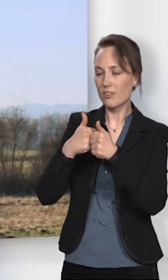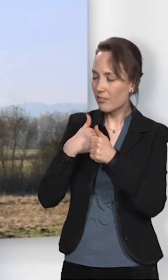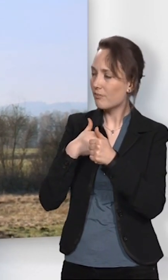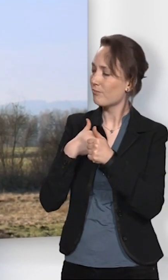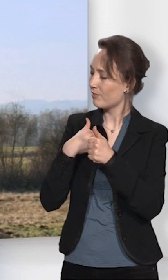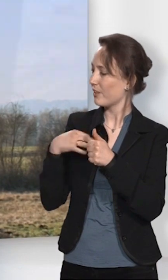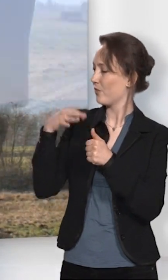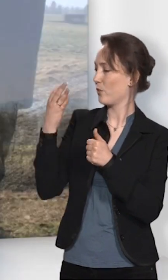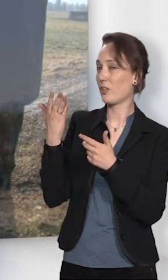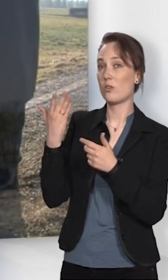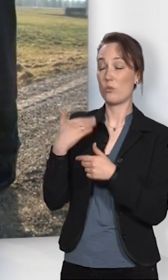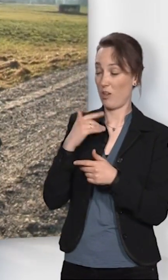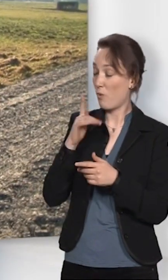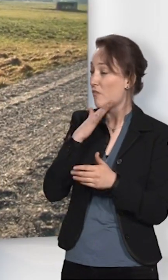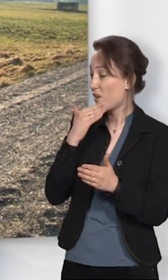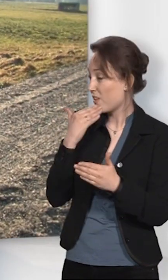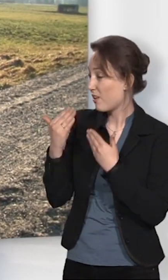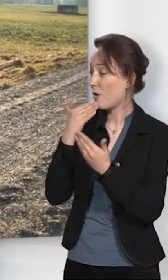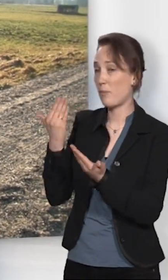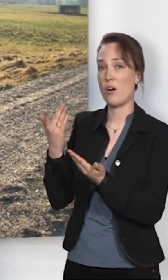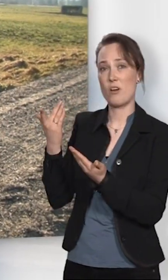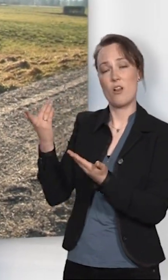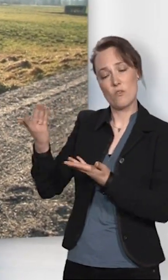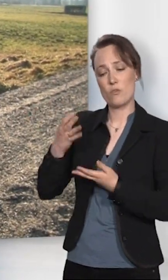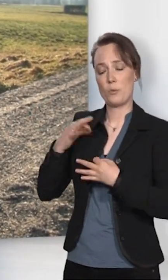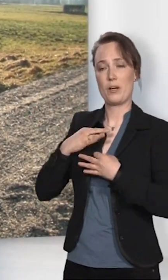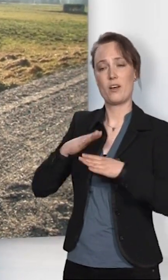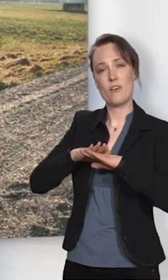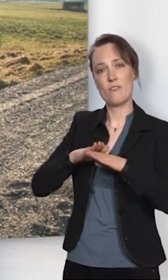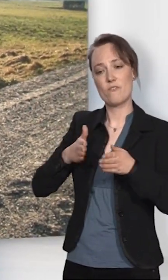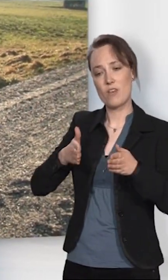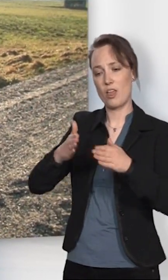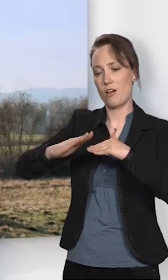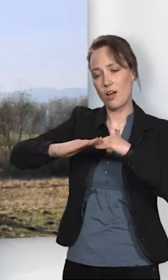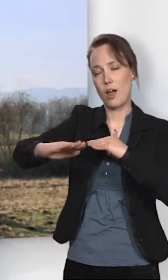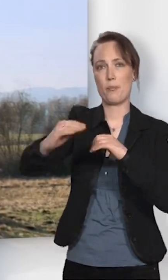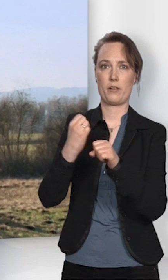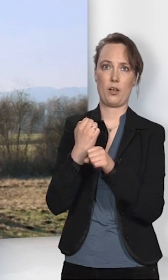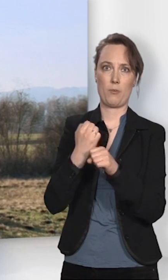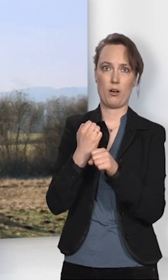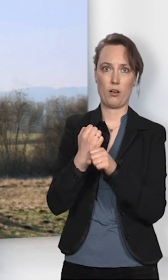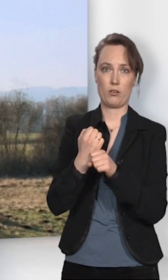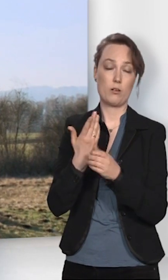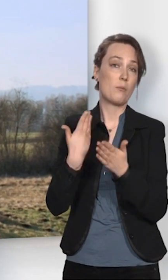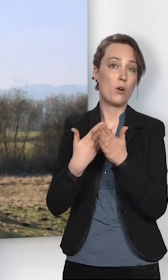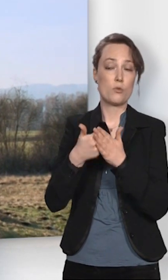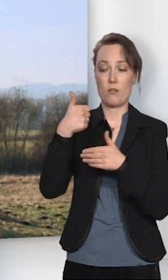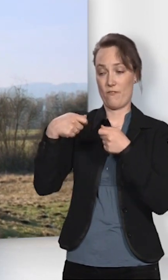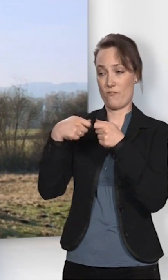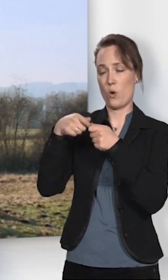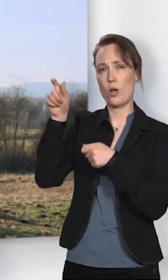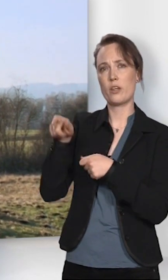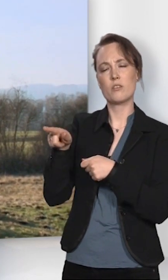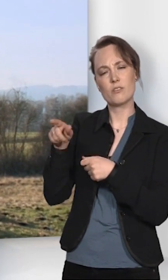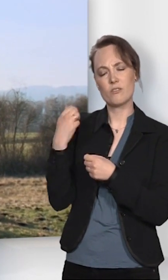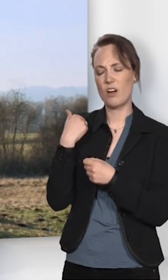den Weg geebnet haben. Ich denke zum Beispiel an einen Freund, der mir während meiner stärksten Zweifel und Krisen die